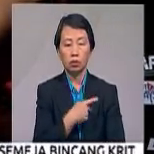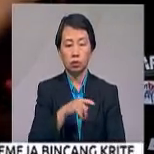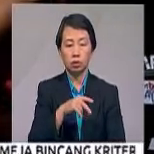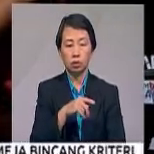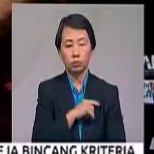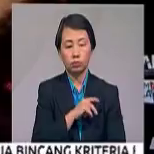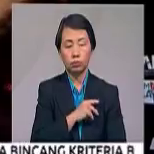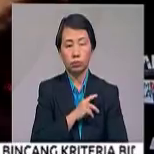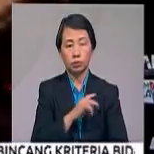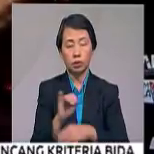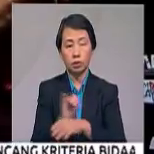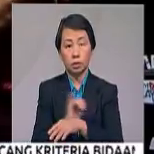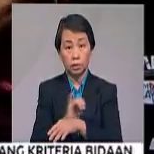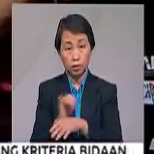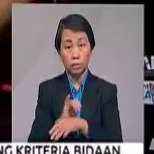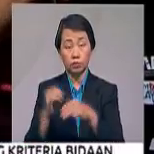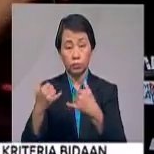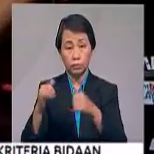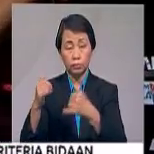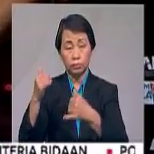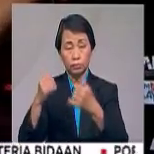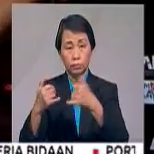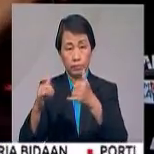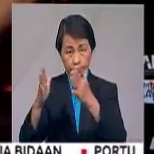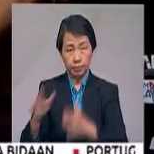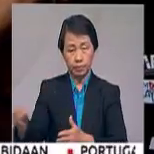industri players kita